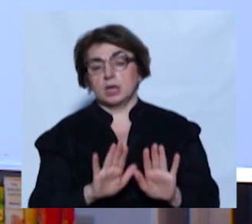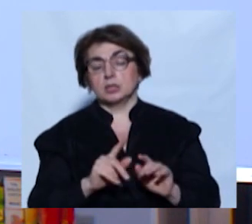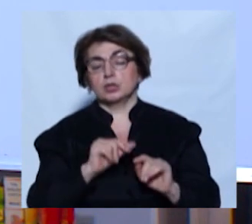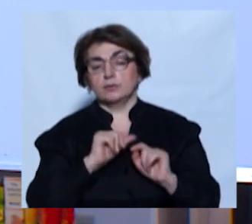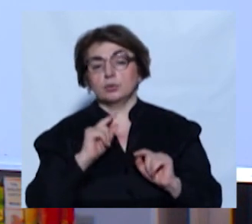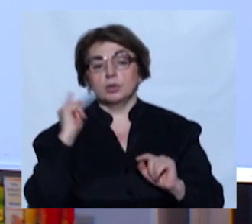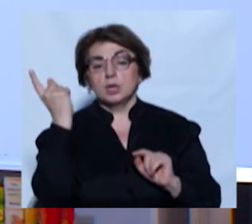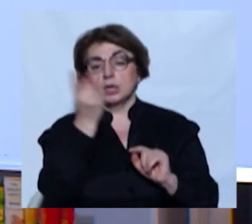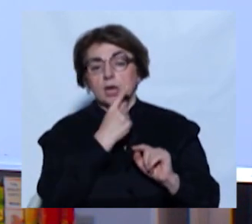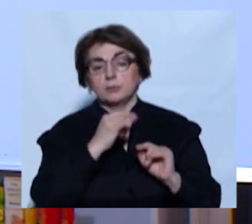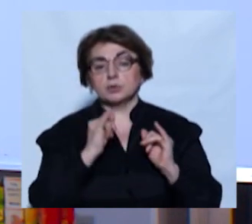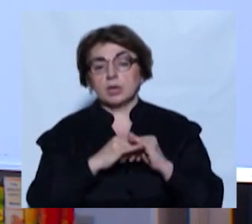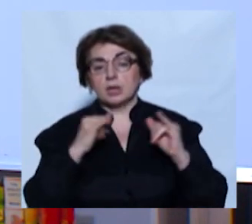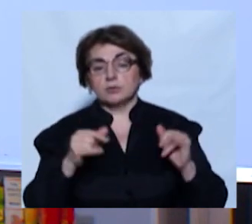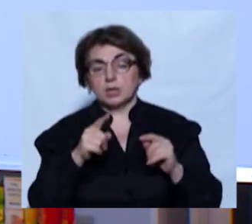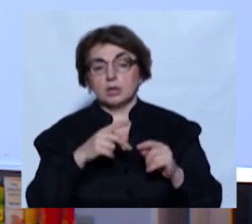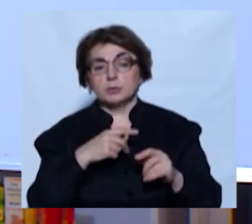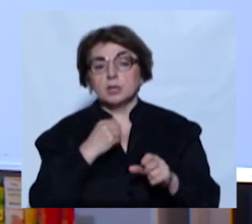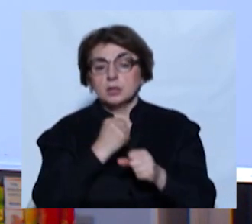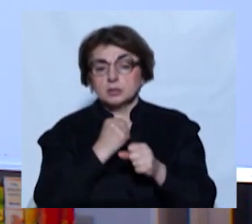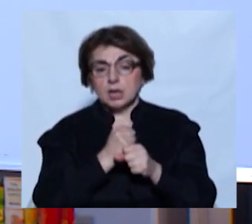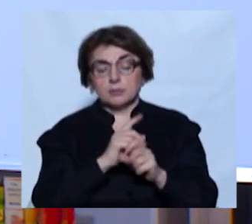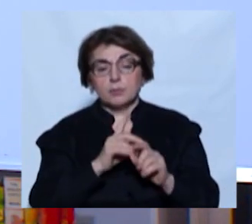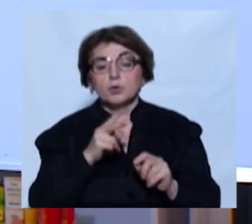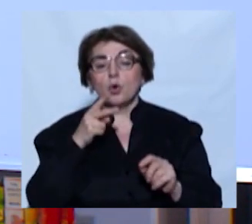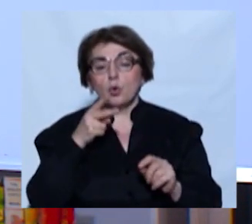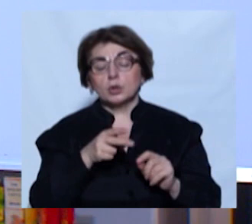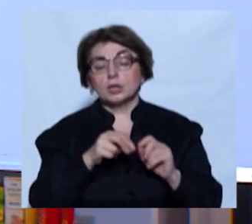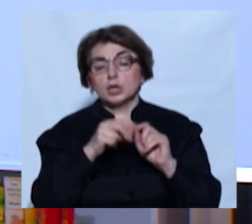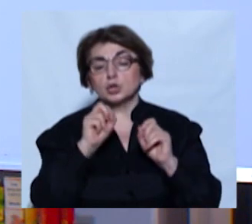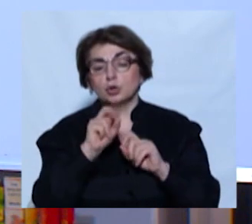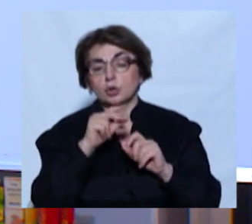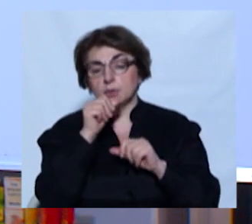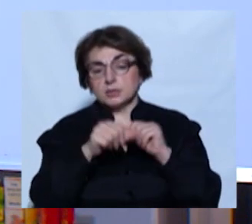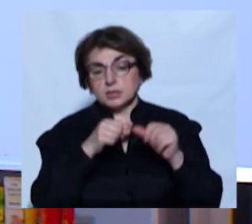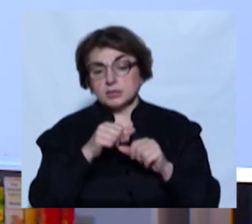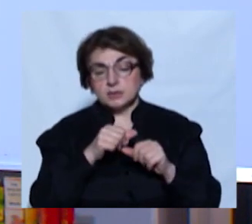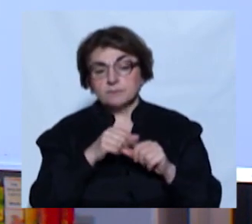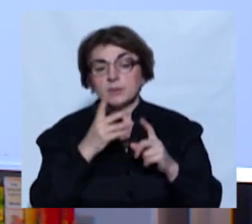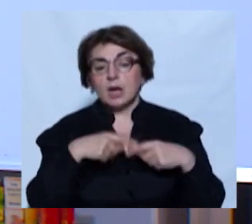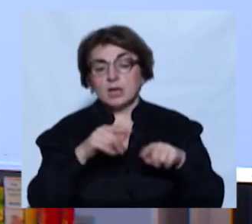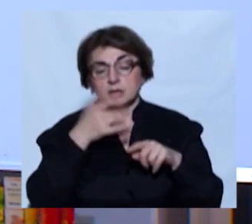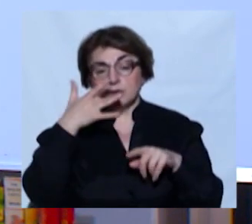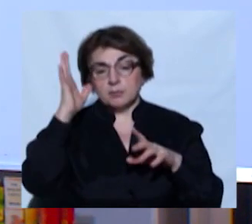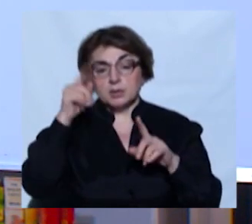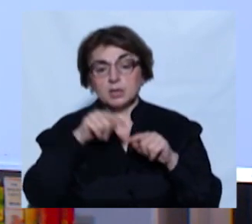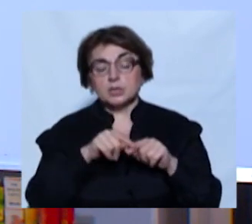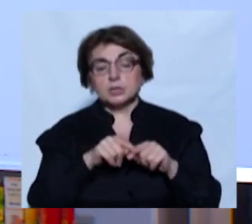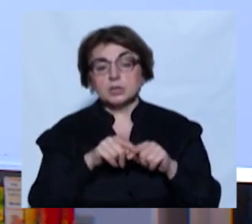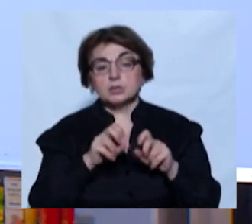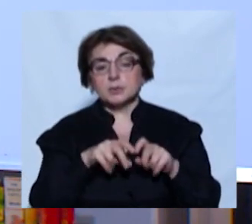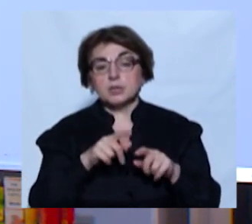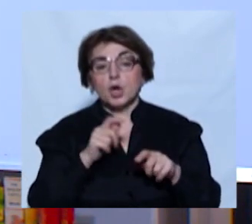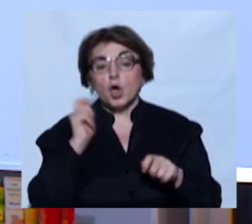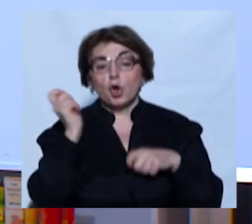გარემოს მდგრადი განვითარების მიზნების შემუშავება. 2012 წელს რიო დე ჟანეიროში ორგანიზებულ გაეროს მიერ ორგანიზებულ